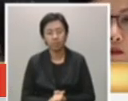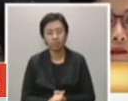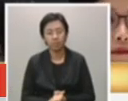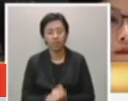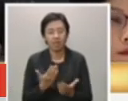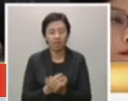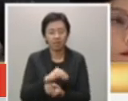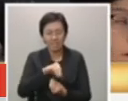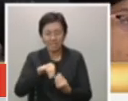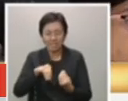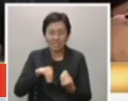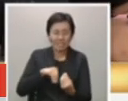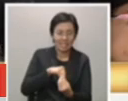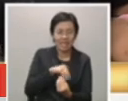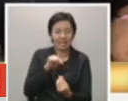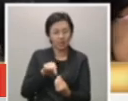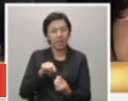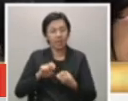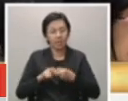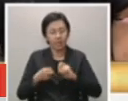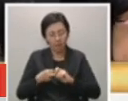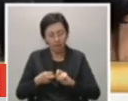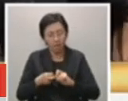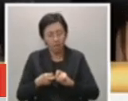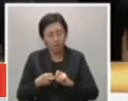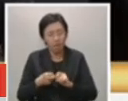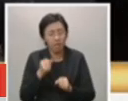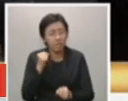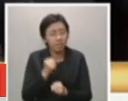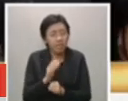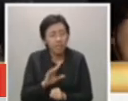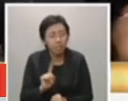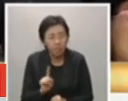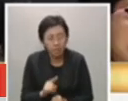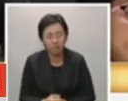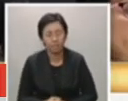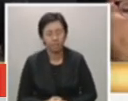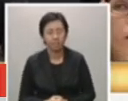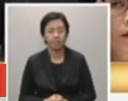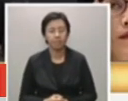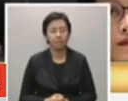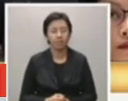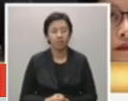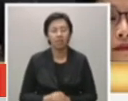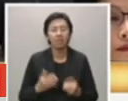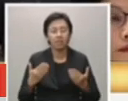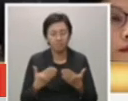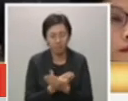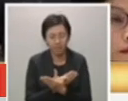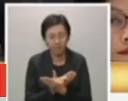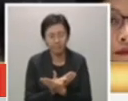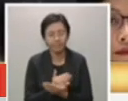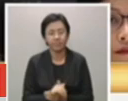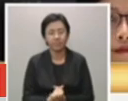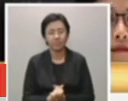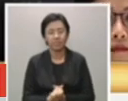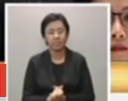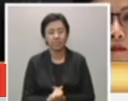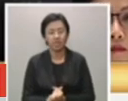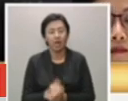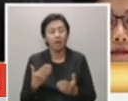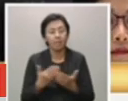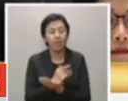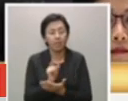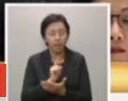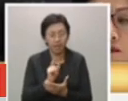พคล่องสิ่งที่ท่านไม่ทำคืออะไรรู้ไหมครับการปรับเปลี่ยนครับจากinflation